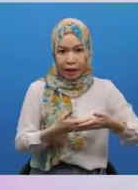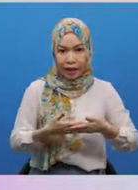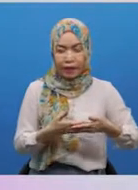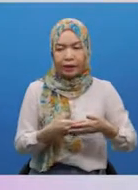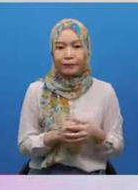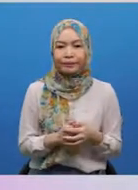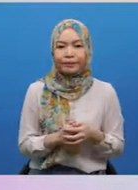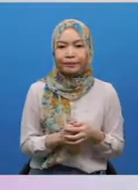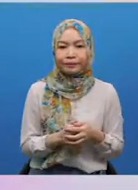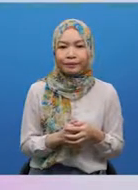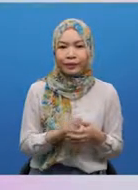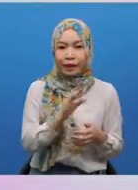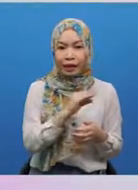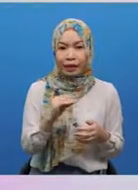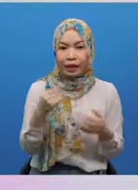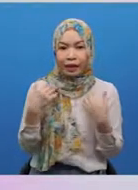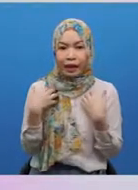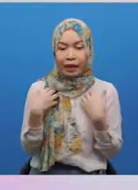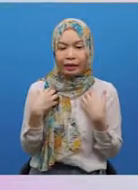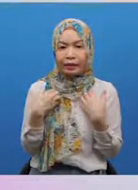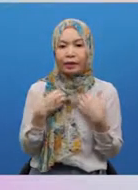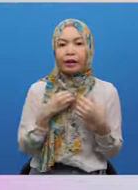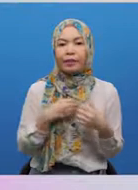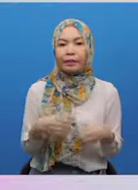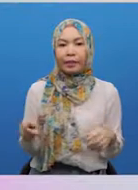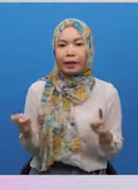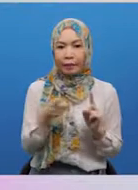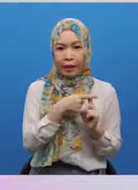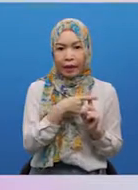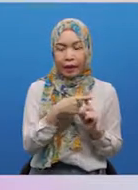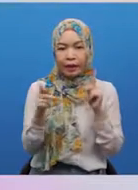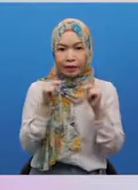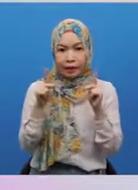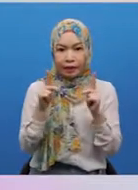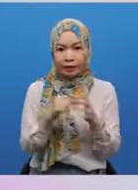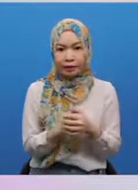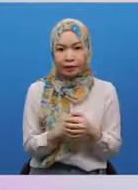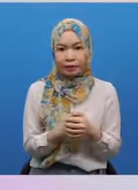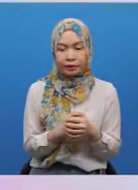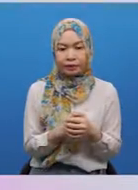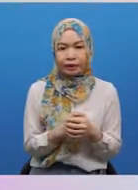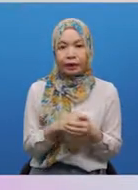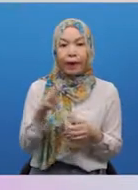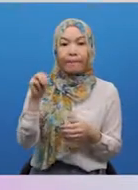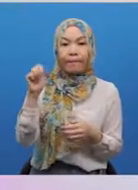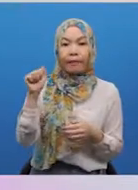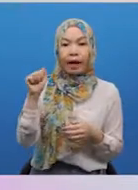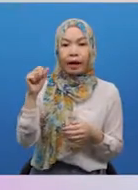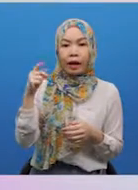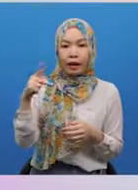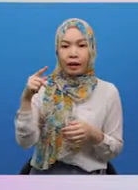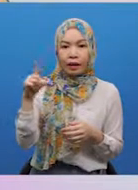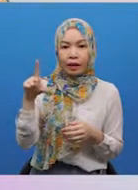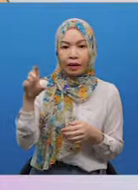asas dan penambahan sebelum kata gelaran seperti Pak Long, Mak Ngah dan